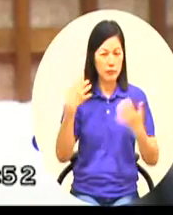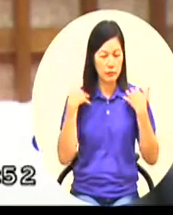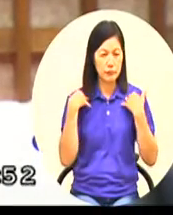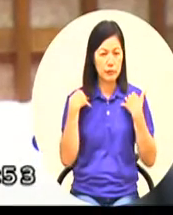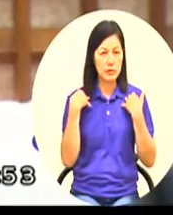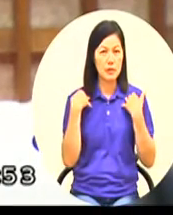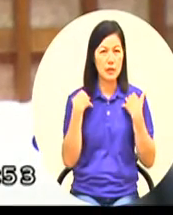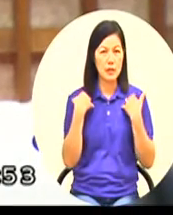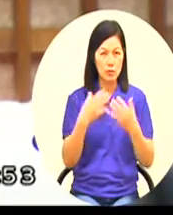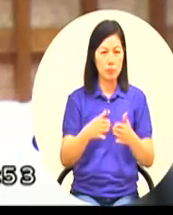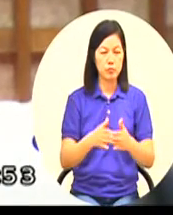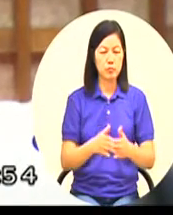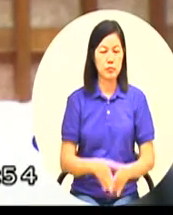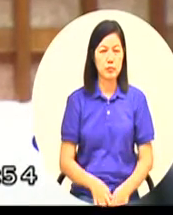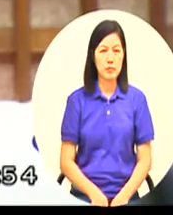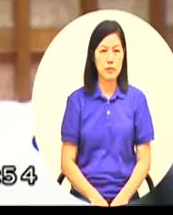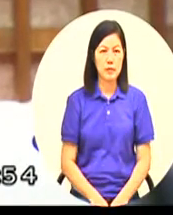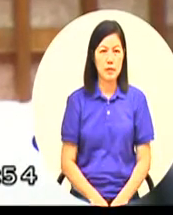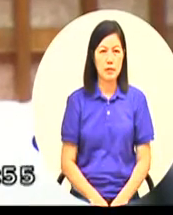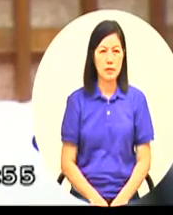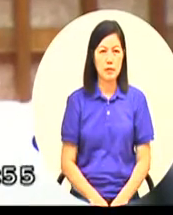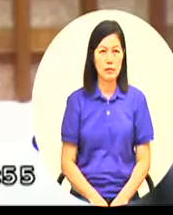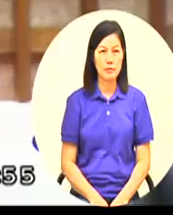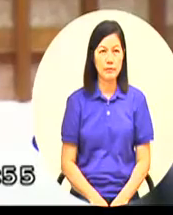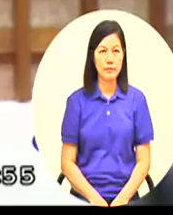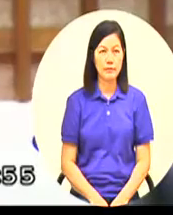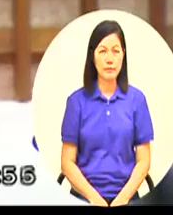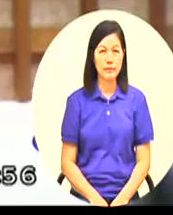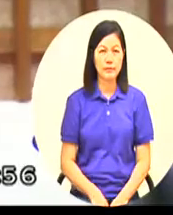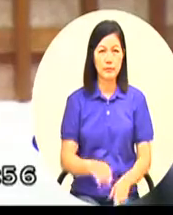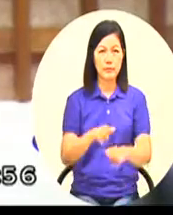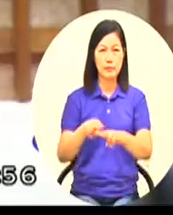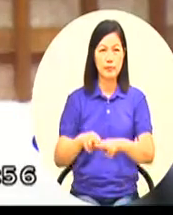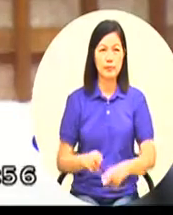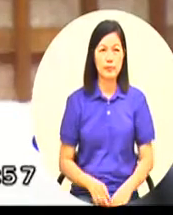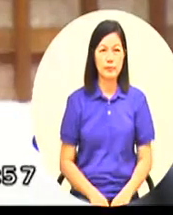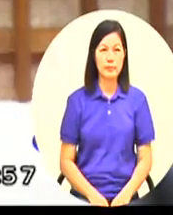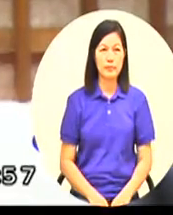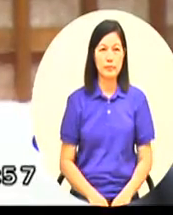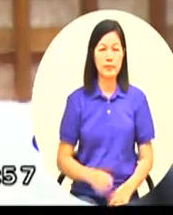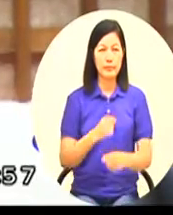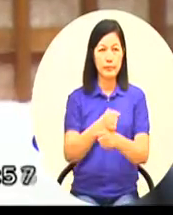任，好不好？您请坐。马科长，